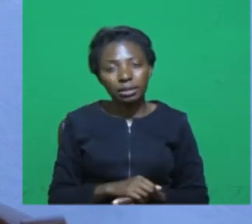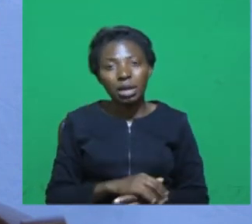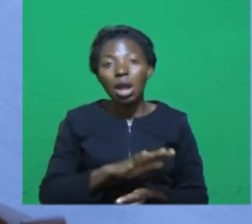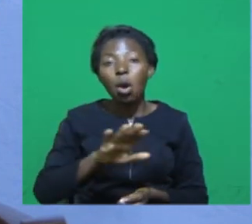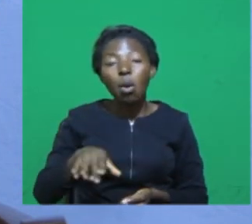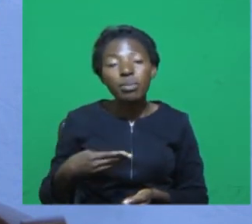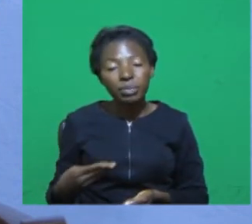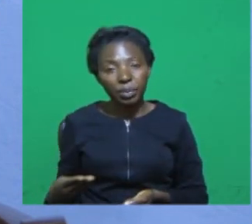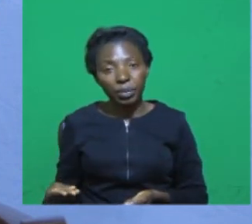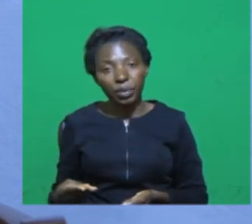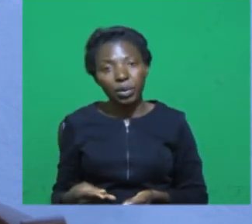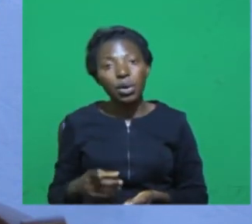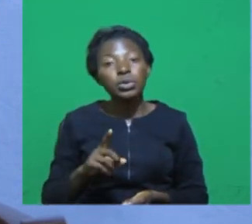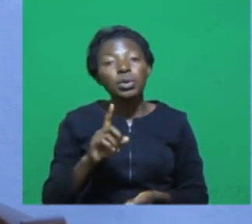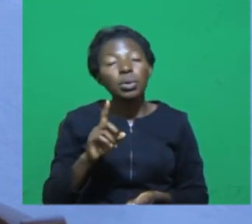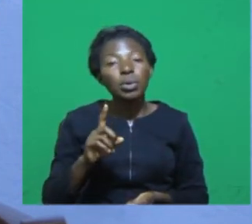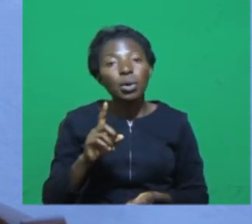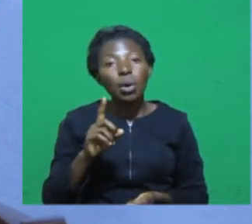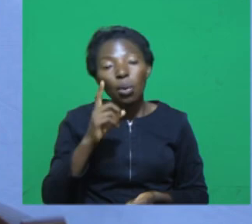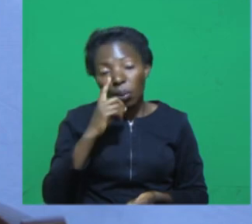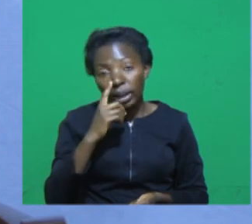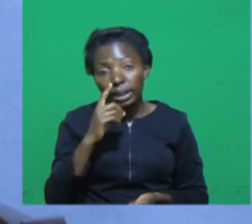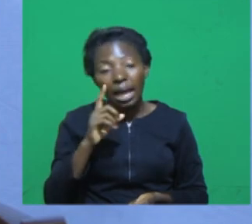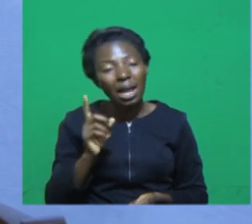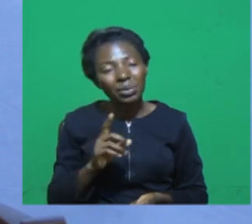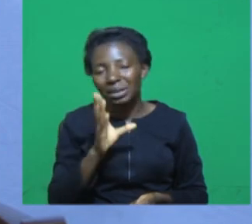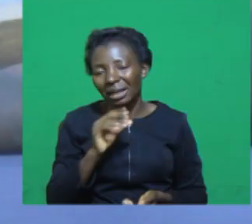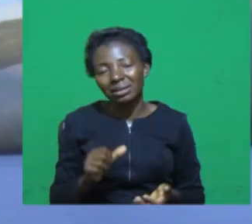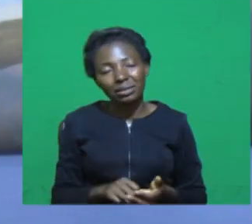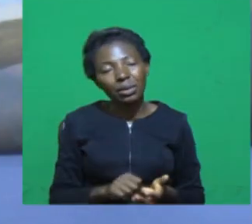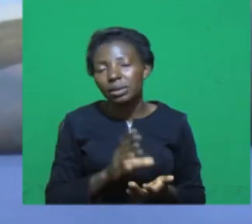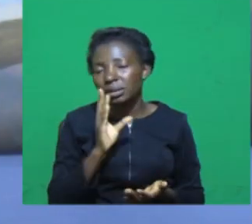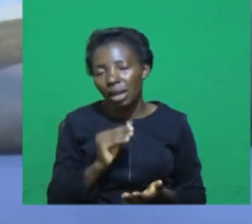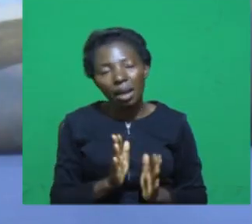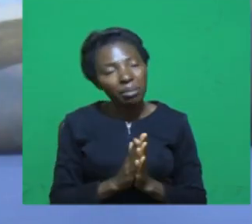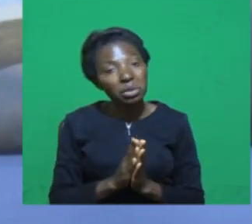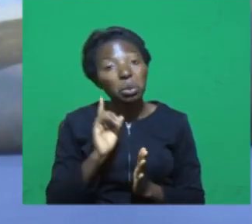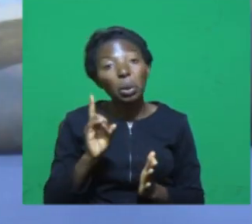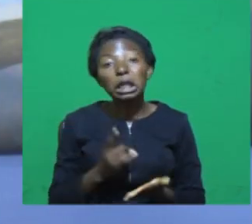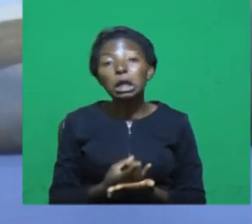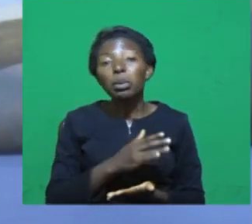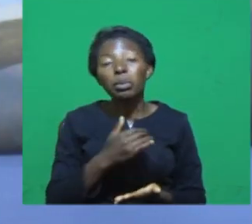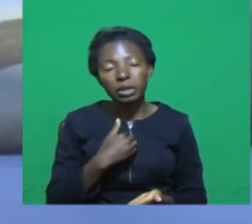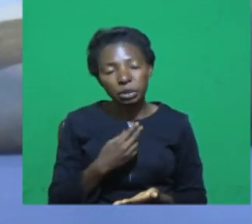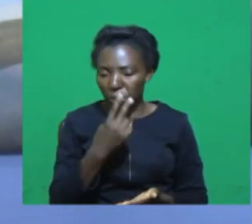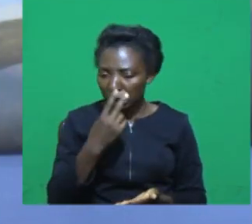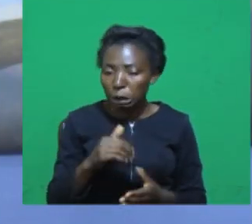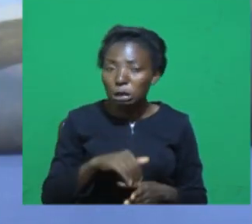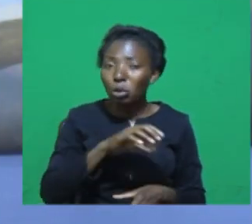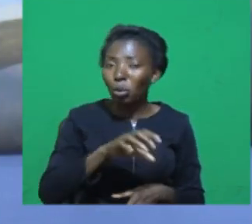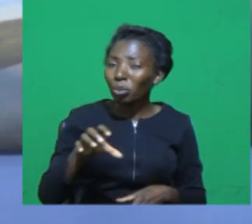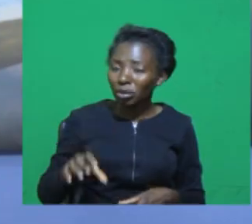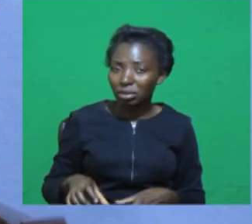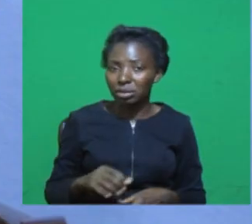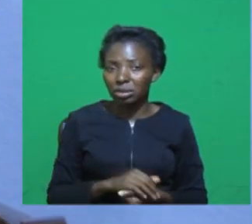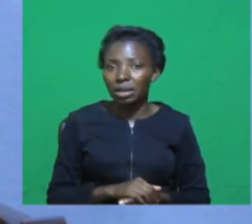munhu umwe nemumwe batsirika kana usingagone wega iti Mwari ndibetserei. Yes. Kucherechedza munharaunda